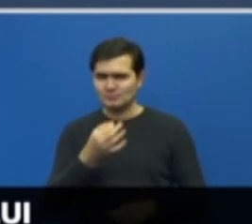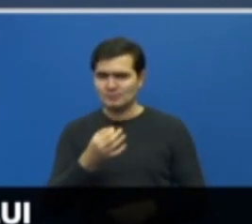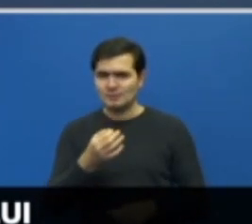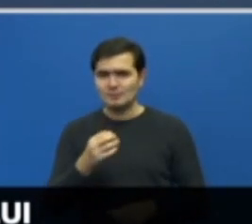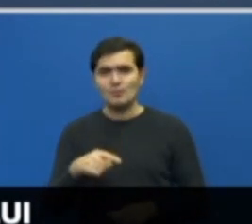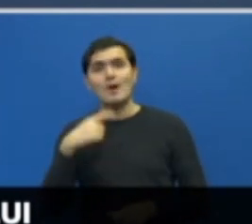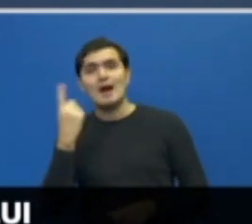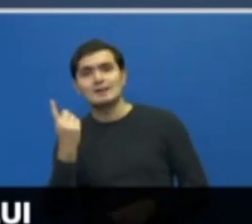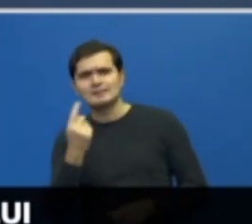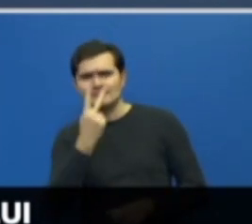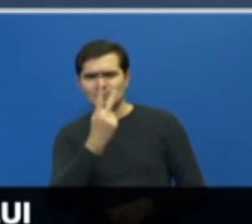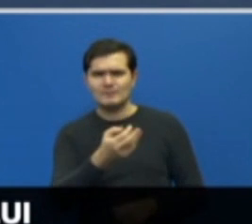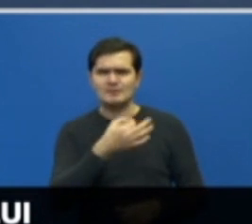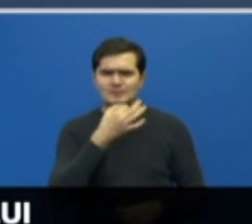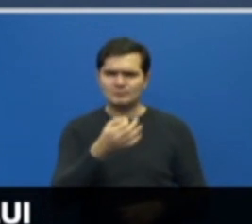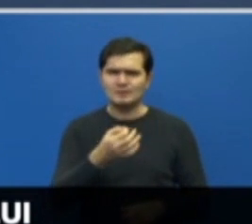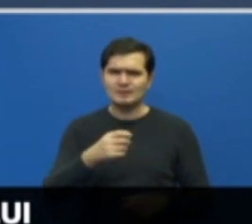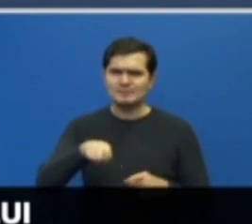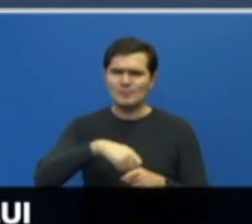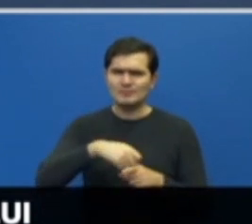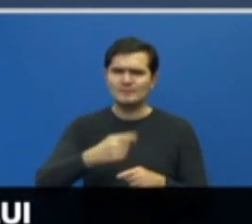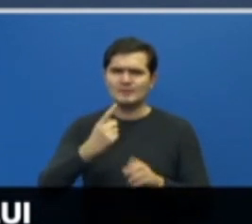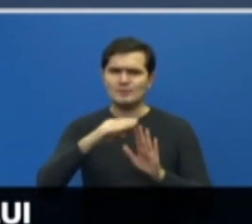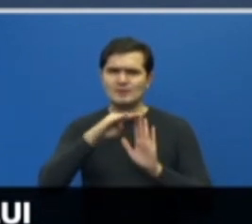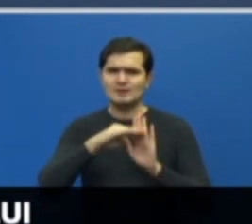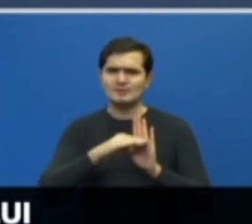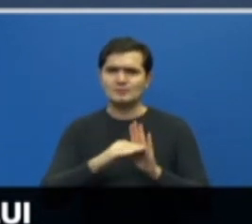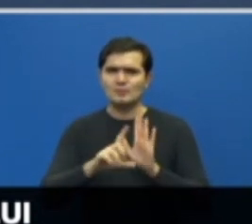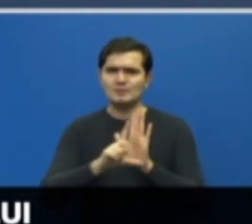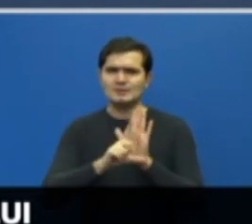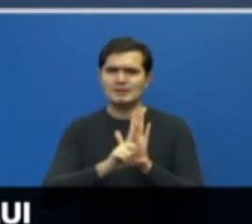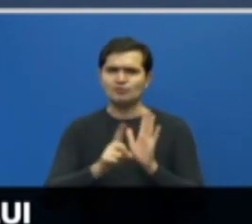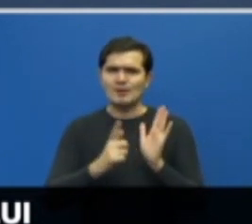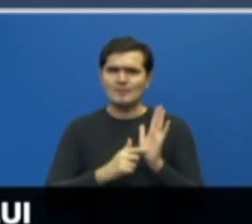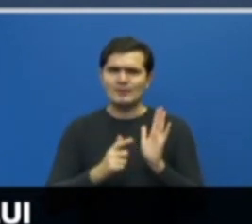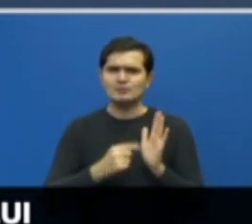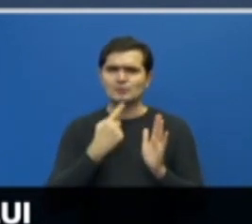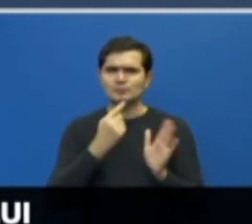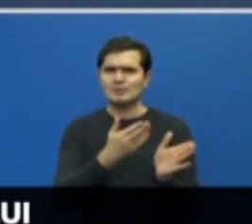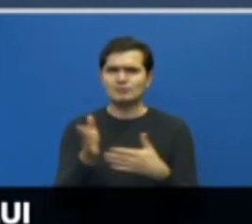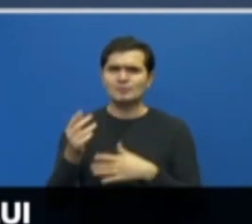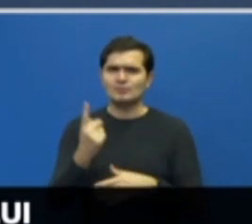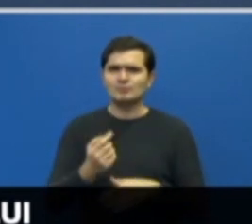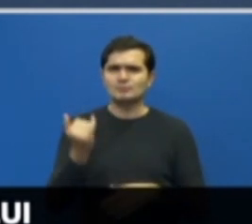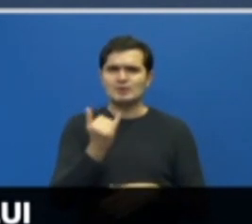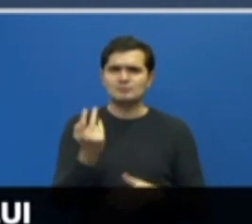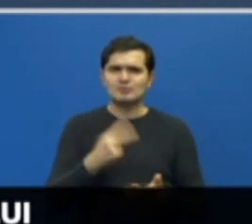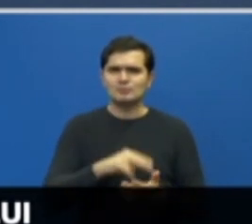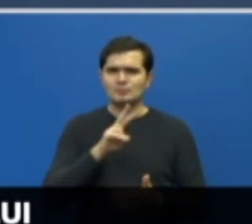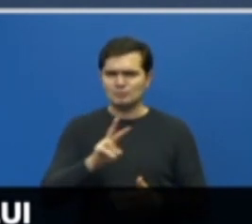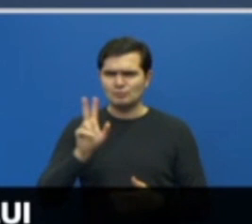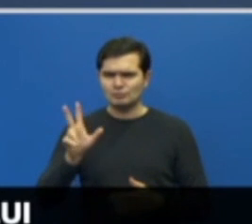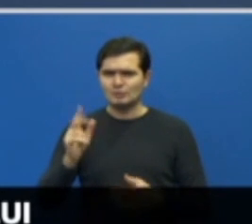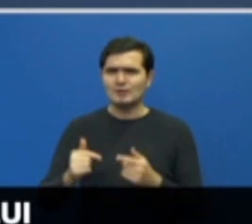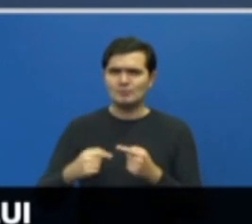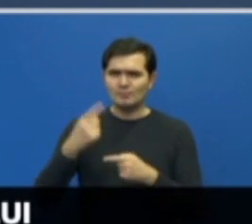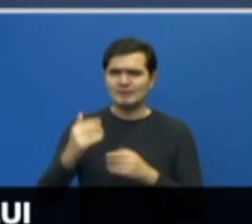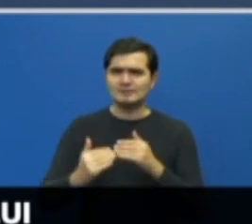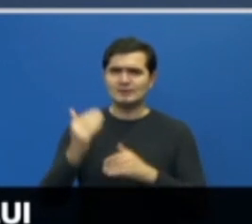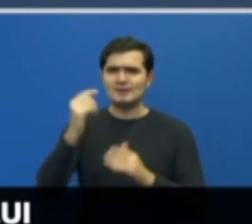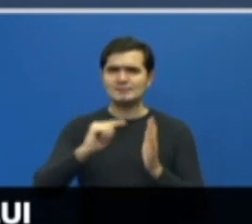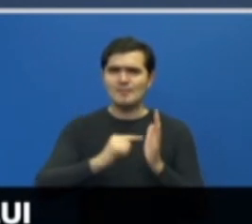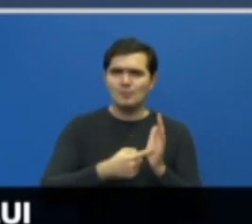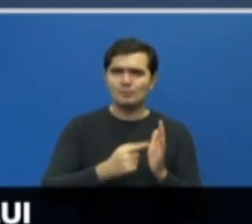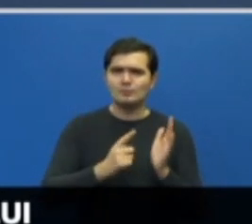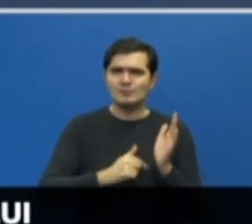aveți o altă prevedere unde se spune că se modifică un articol din legea pensiilor, în sensul că de la 1 ianuarie 2023 ar urma să crească punctul de pensie la